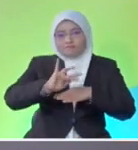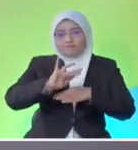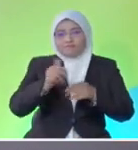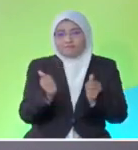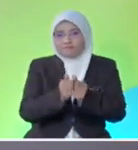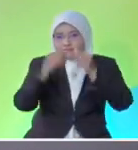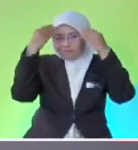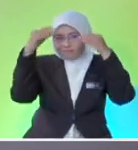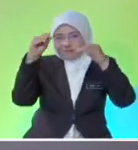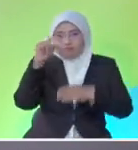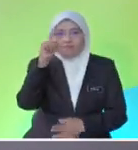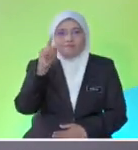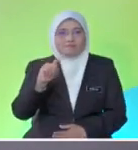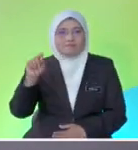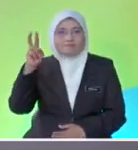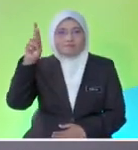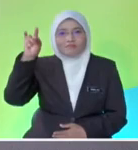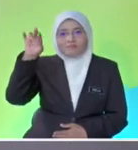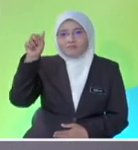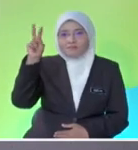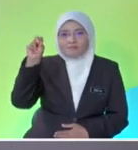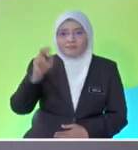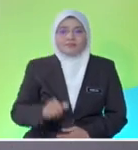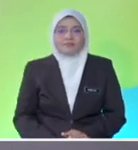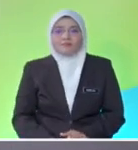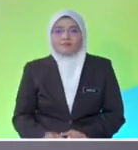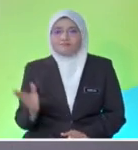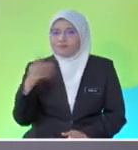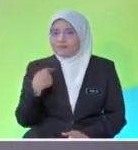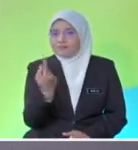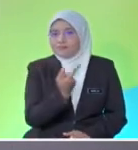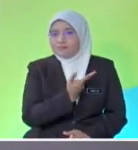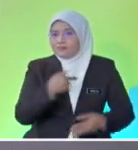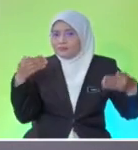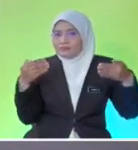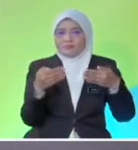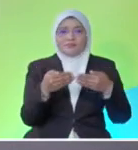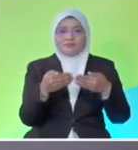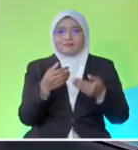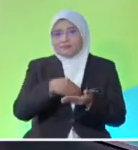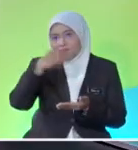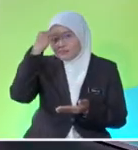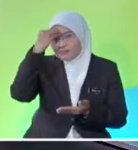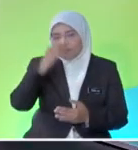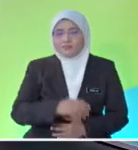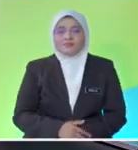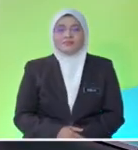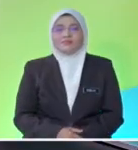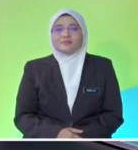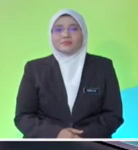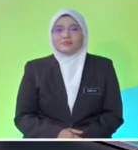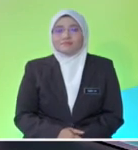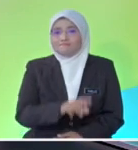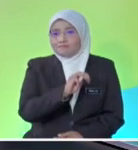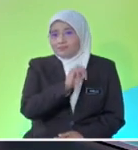hari ini kita belajar mengenai mari kenal jam kan? Ya, betul. Jom kita teruskan kelas kita. Jom murid-murid, silakan cikgu. Baik, terima kasih ya Nisa.